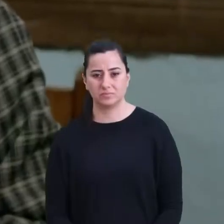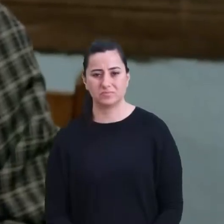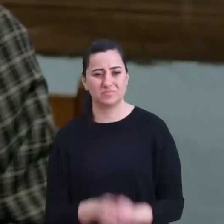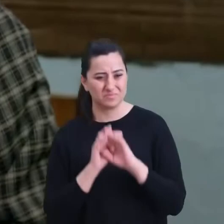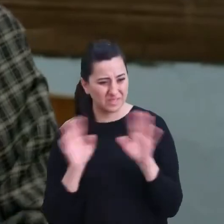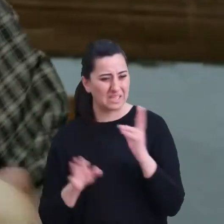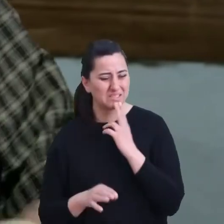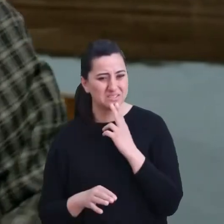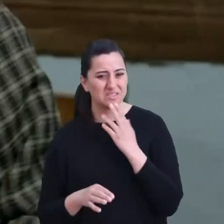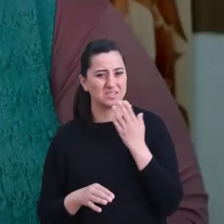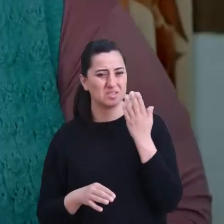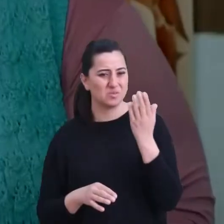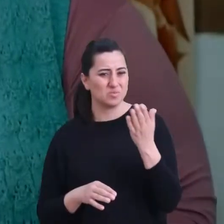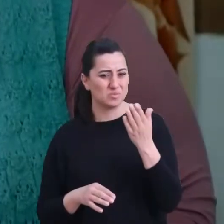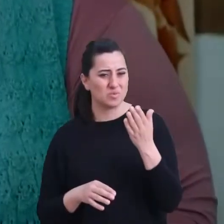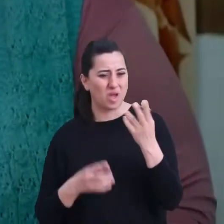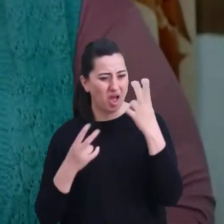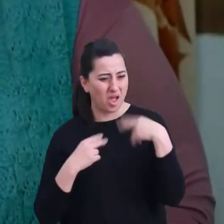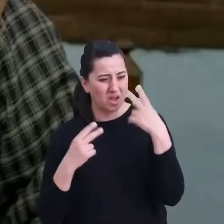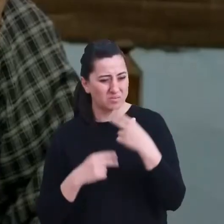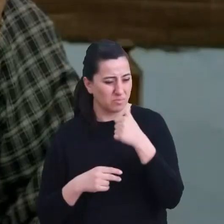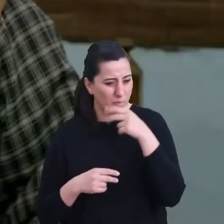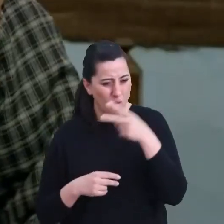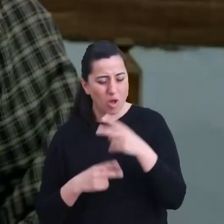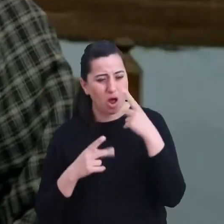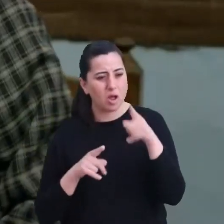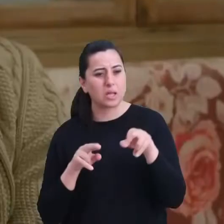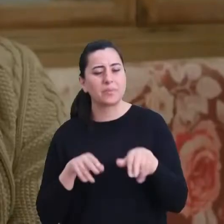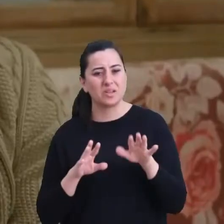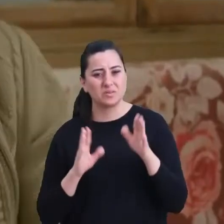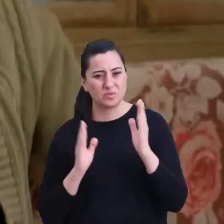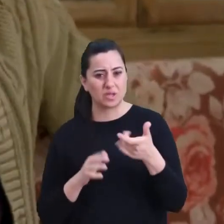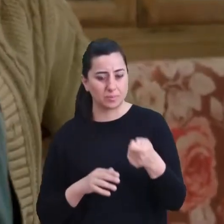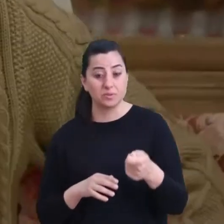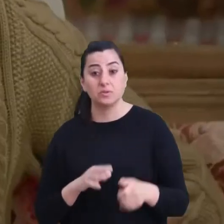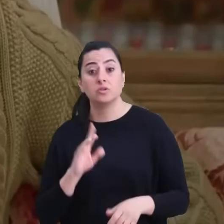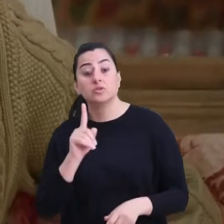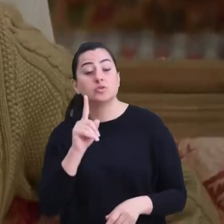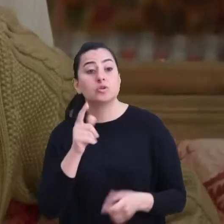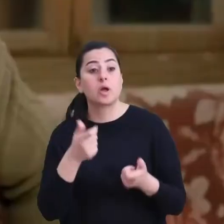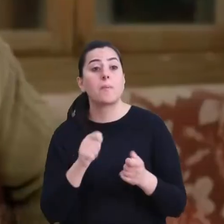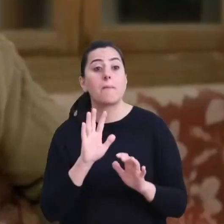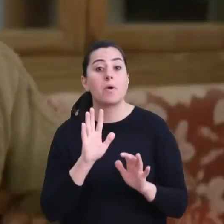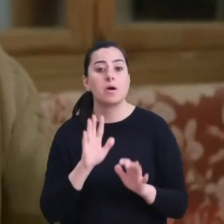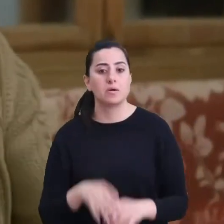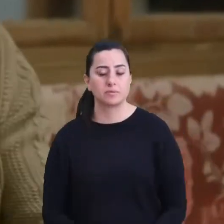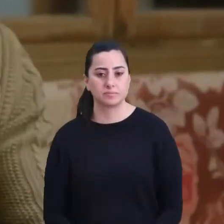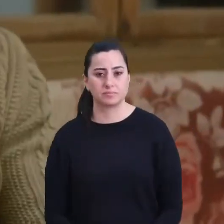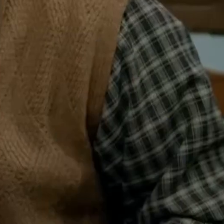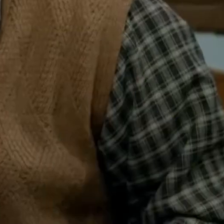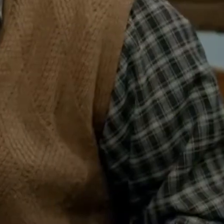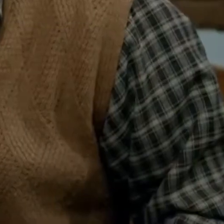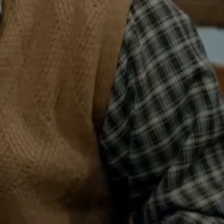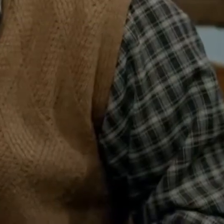Yeter kız! Babanın cenazesinde bu kadar ağlamadın. Şimdi kapatacağım. Dur amca dur. Kamil